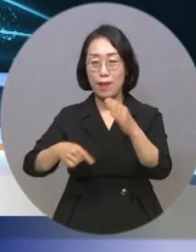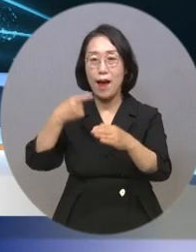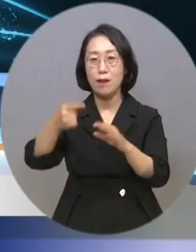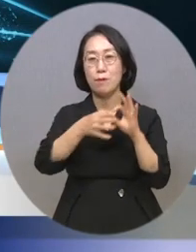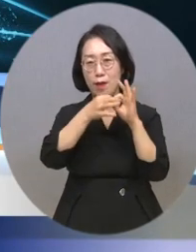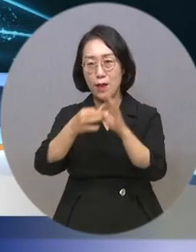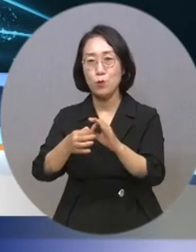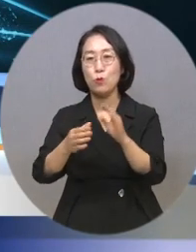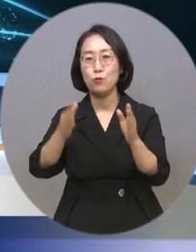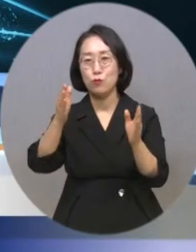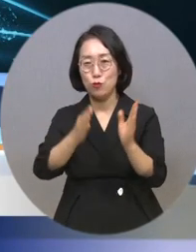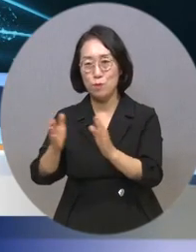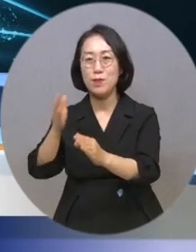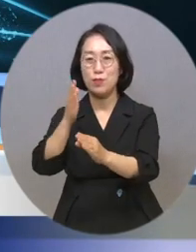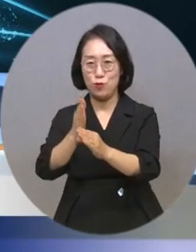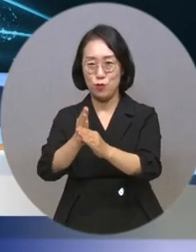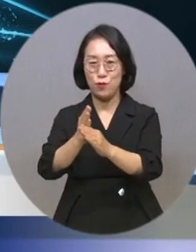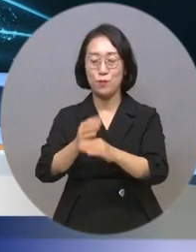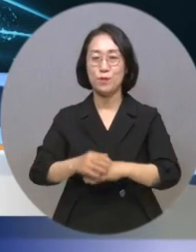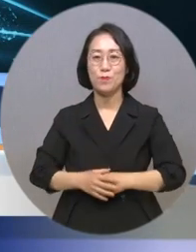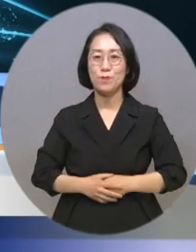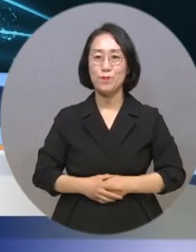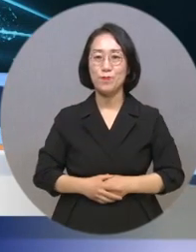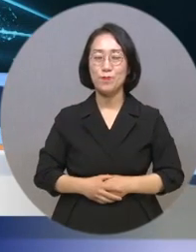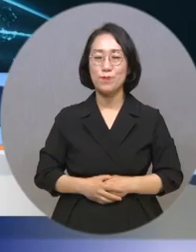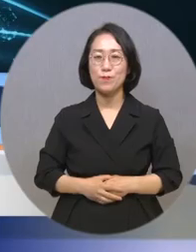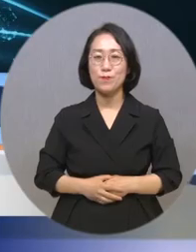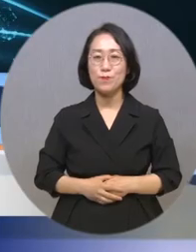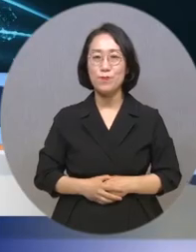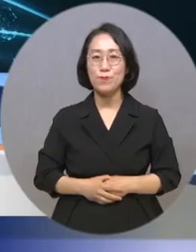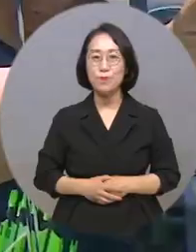준비하고 있었습니다. 박성용 기자가 만나봤습니다.